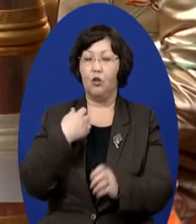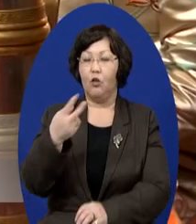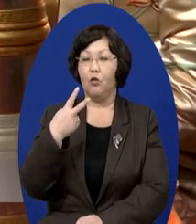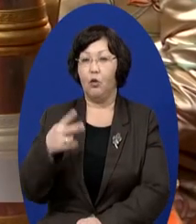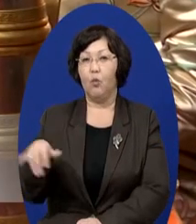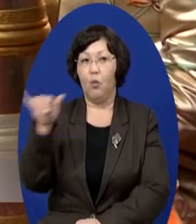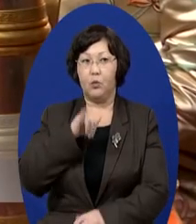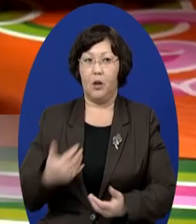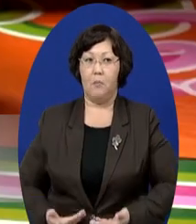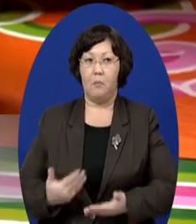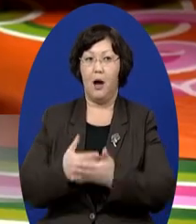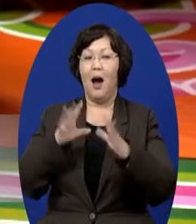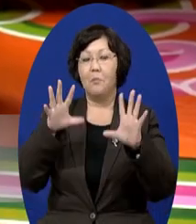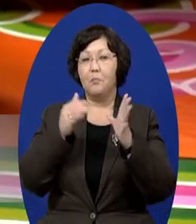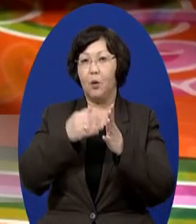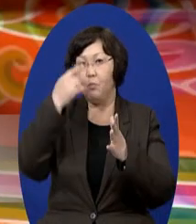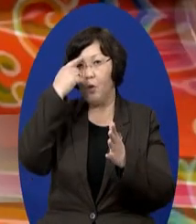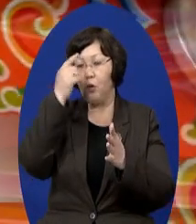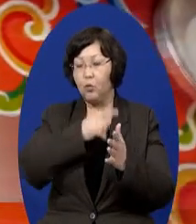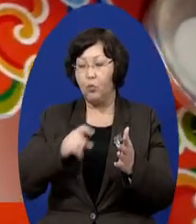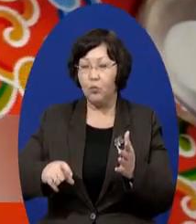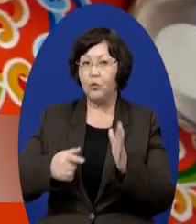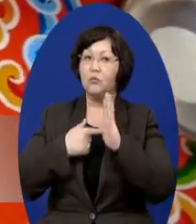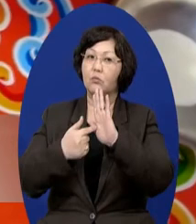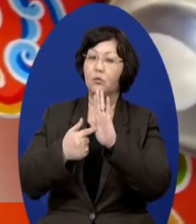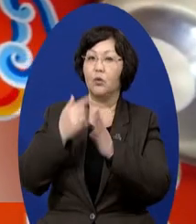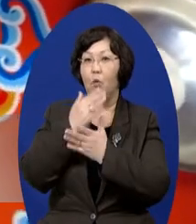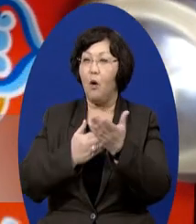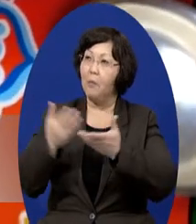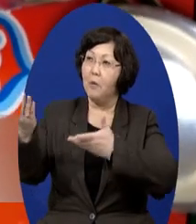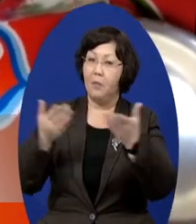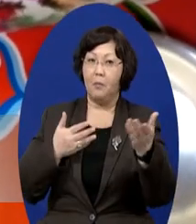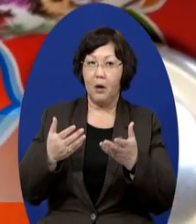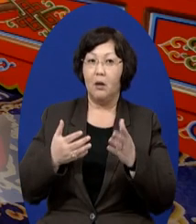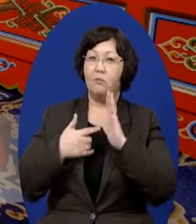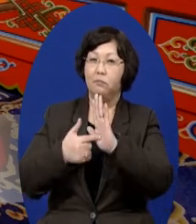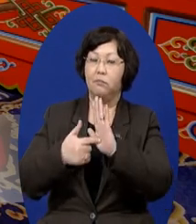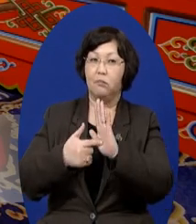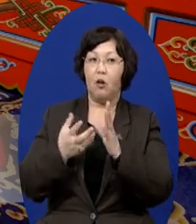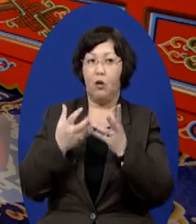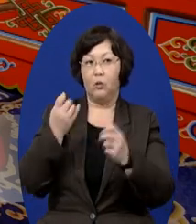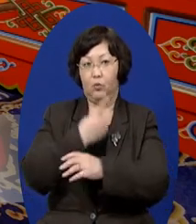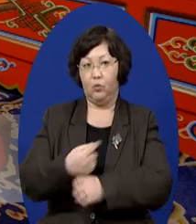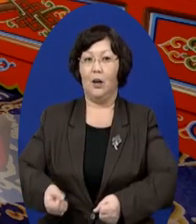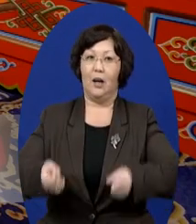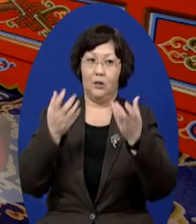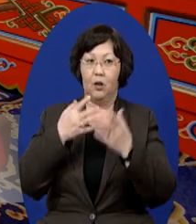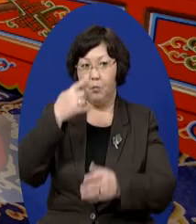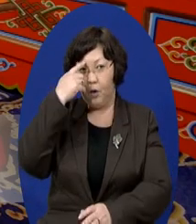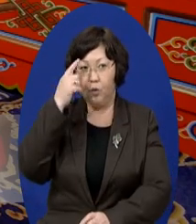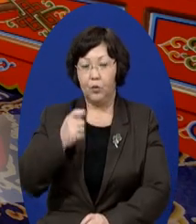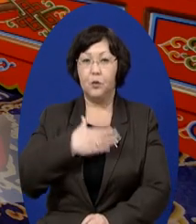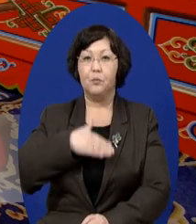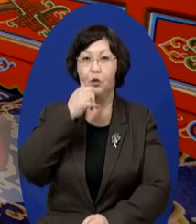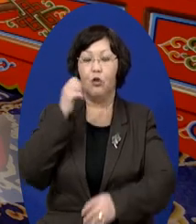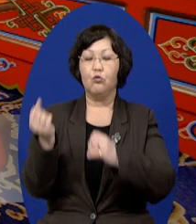амьдарч байгаа 10 мянга гаруй монголчуудтайгаа хуваалцаж олон үр дүнд хүрчээ. Монгол хүний биеийн онцлог гэж аюу байна.